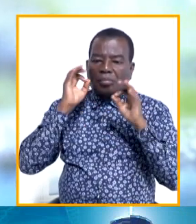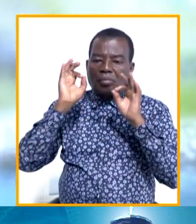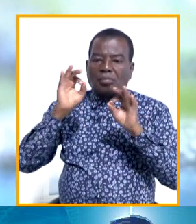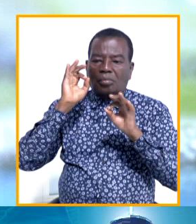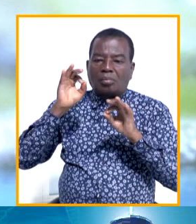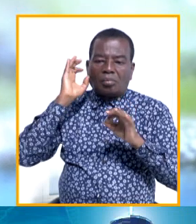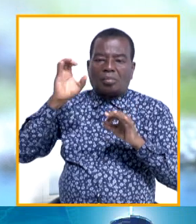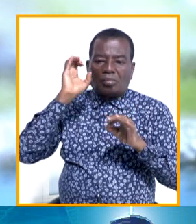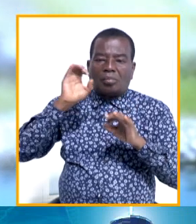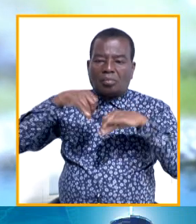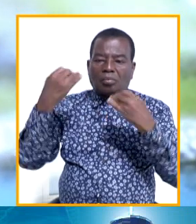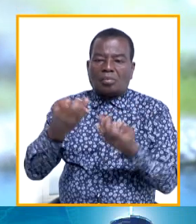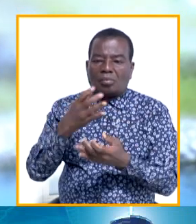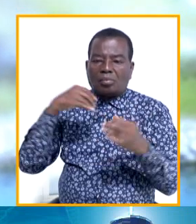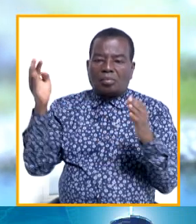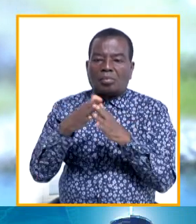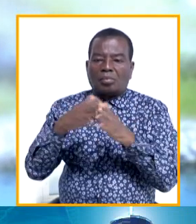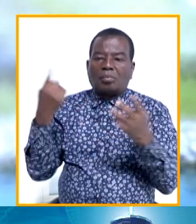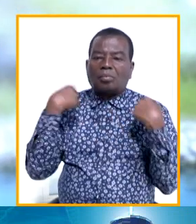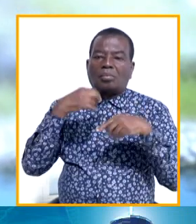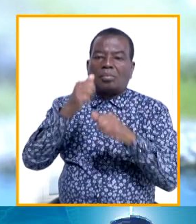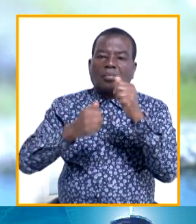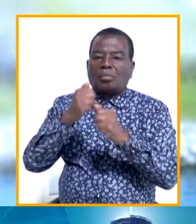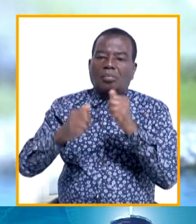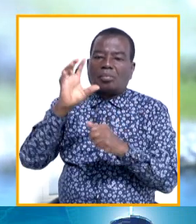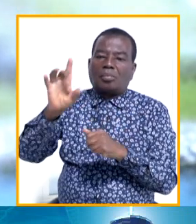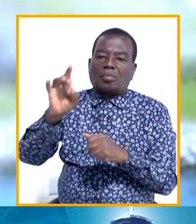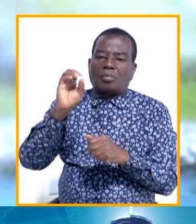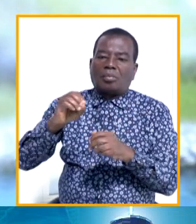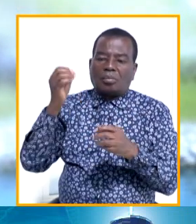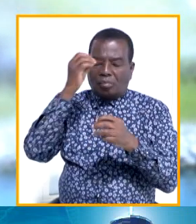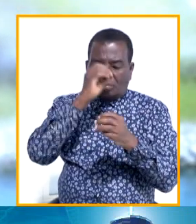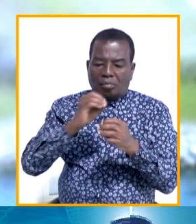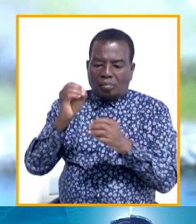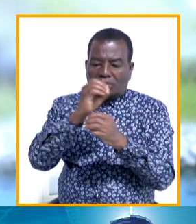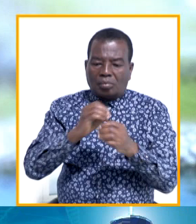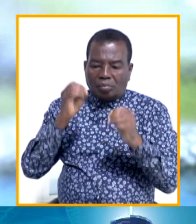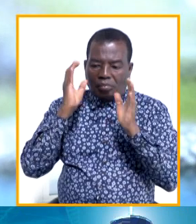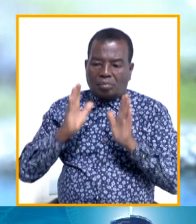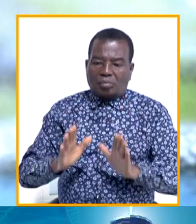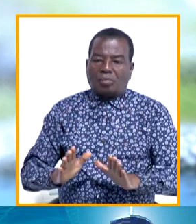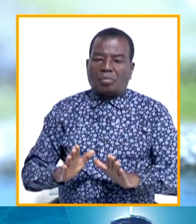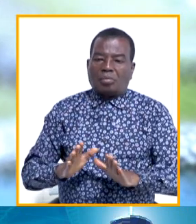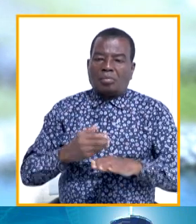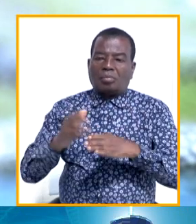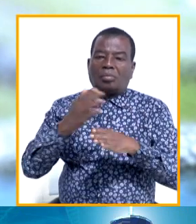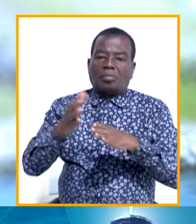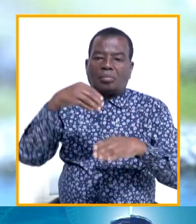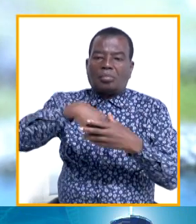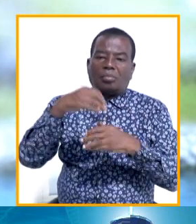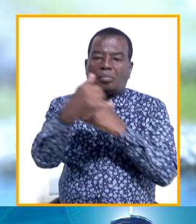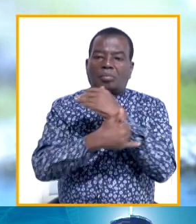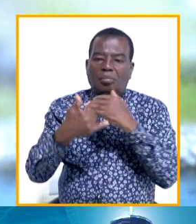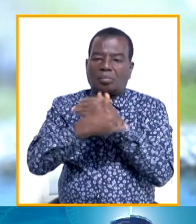à son siège à Bingerville une rencontre au cours de laquelle les 80 observateurs de l'organisation déployé à travers le pays pendant donc les